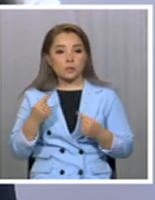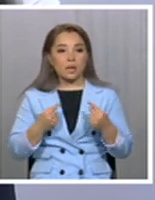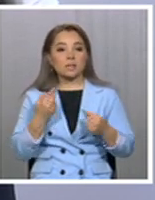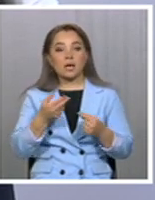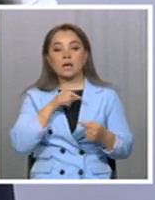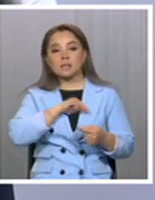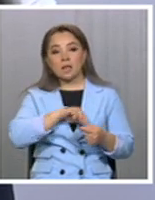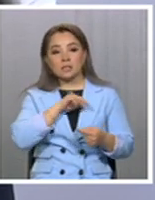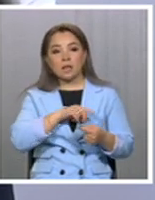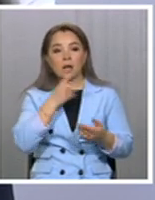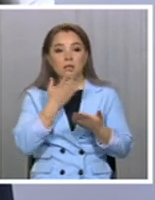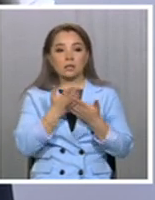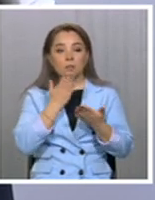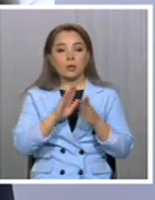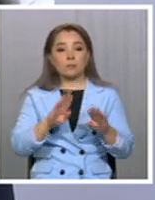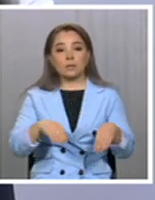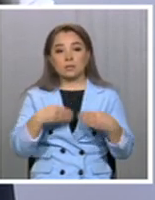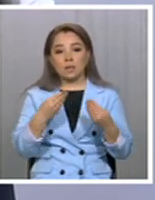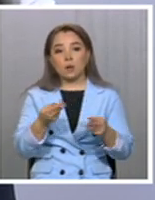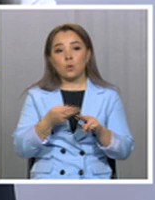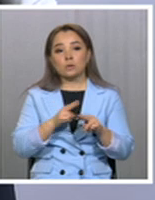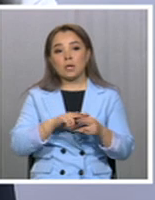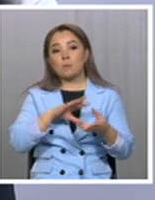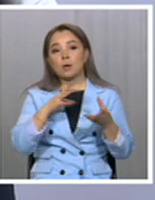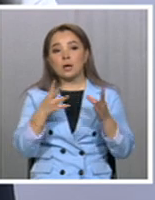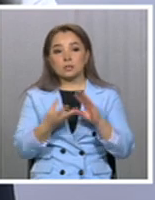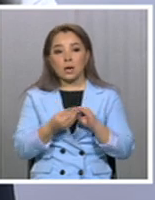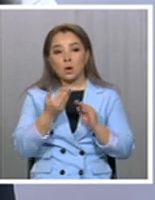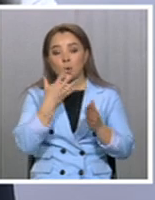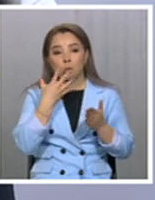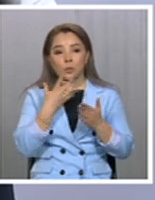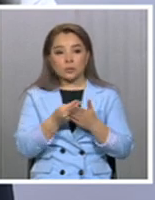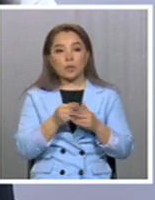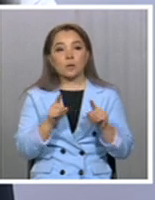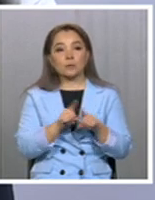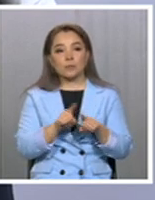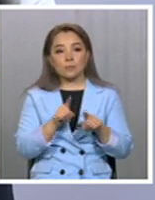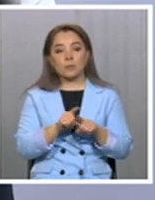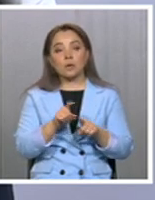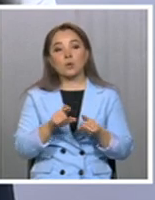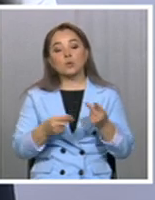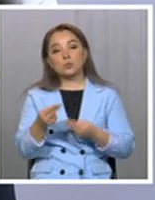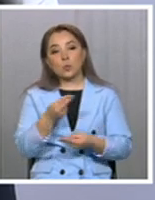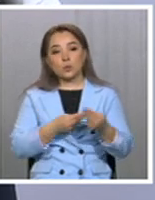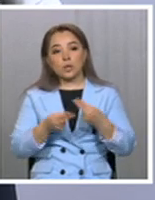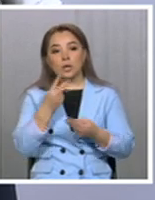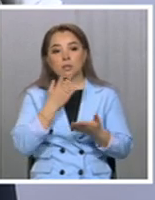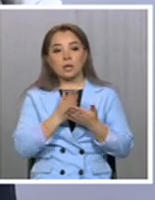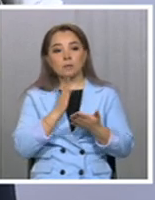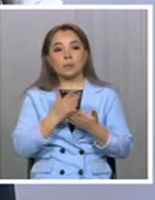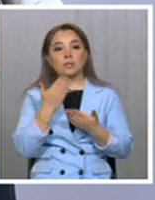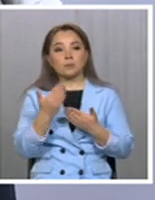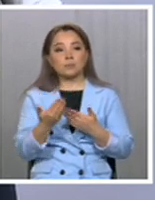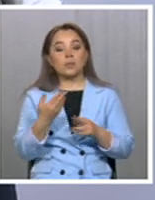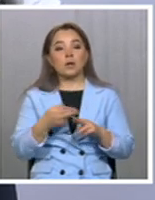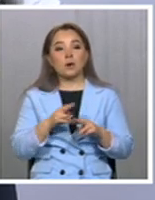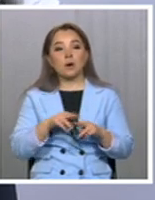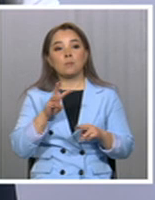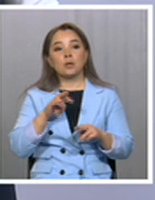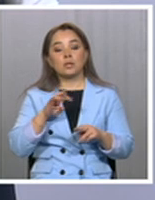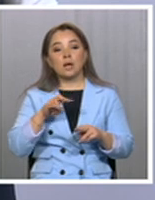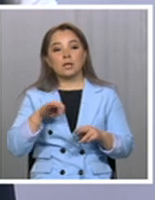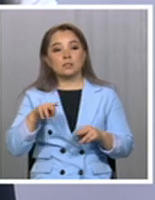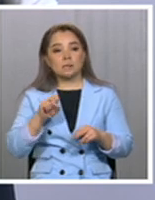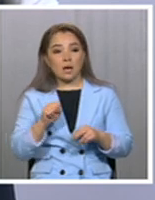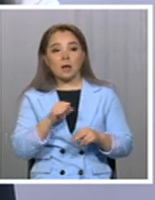қасиеттері беріледі. Осының барлығын ол өз туындыларында суреттей алды. Мона Лизаның